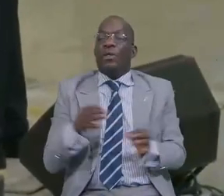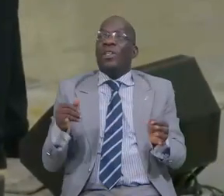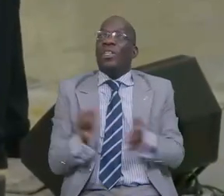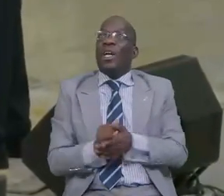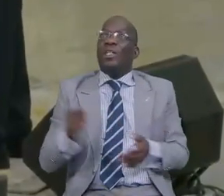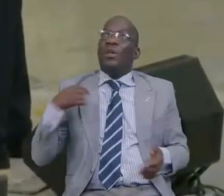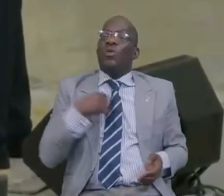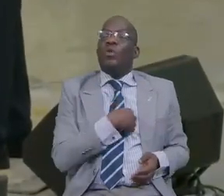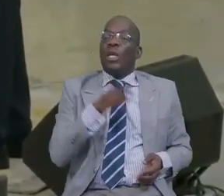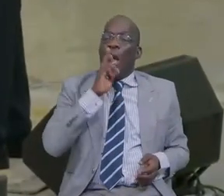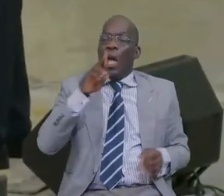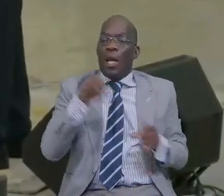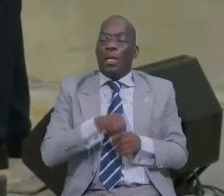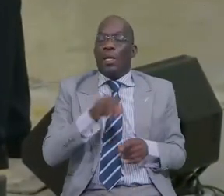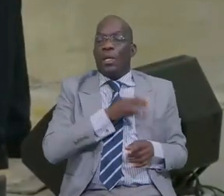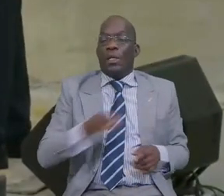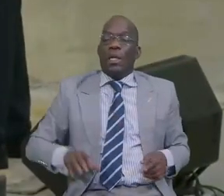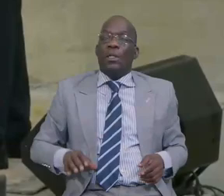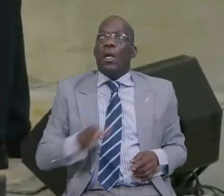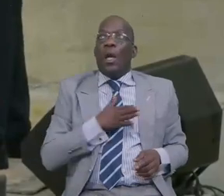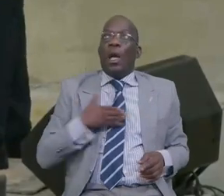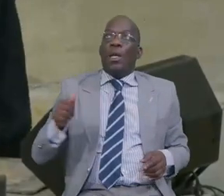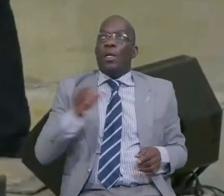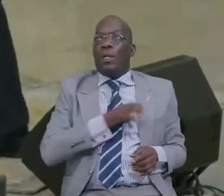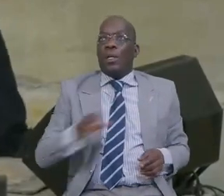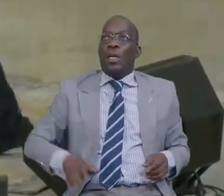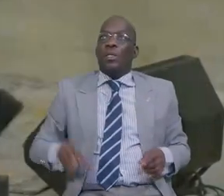sentiments que nous sommes en Christ.